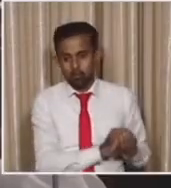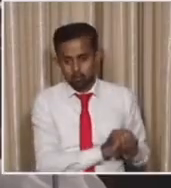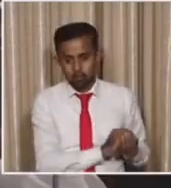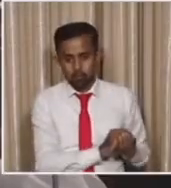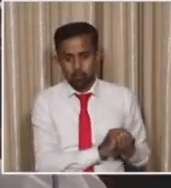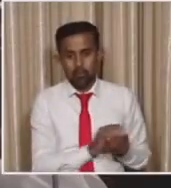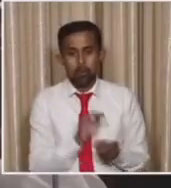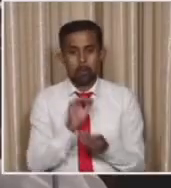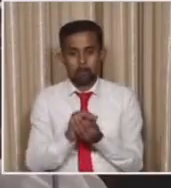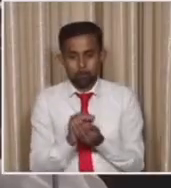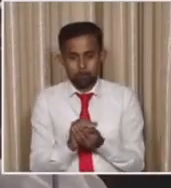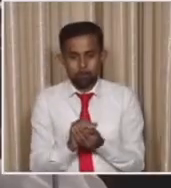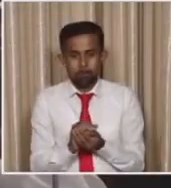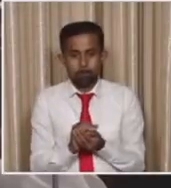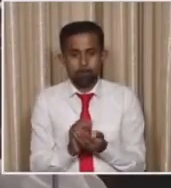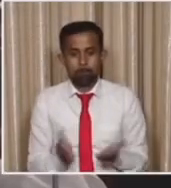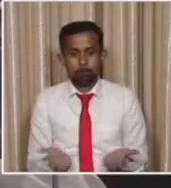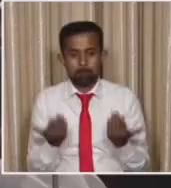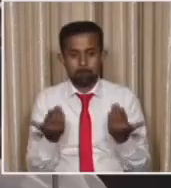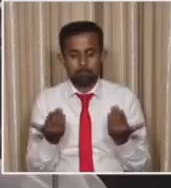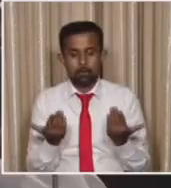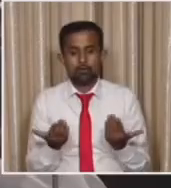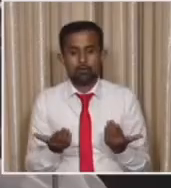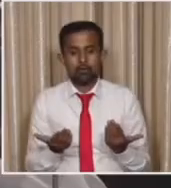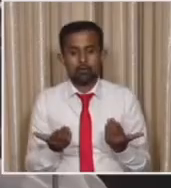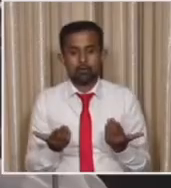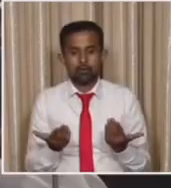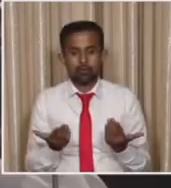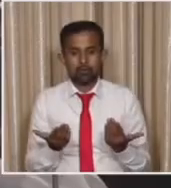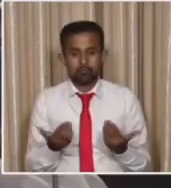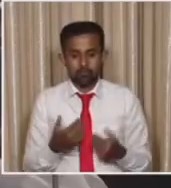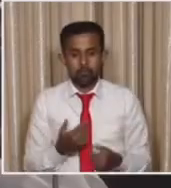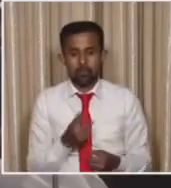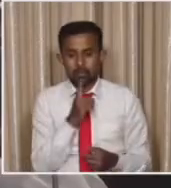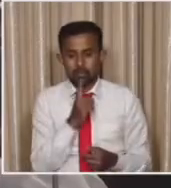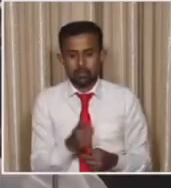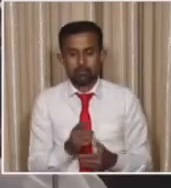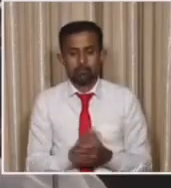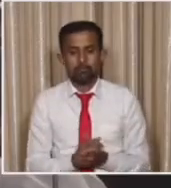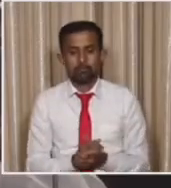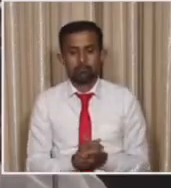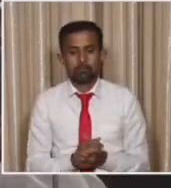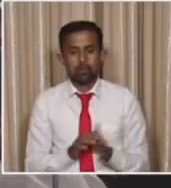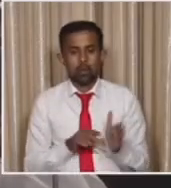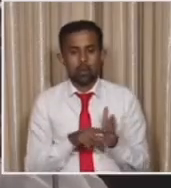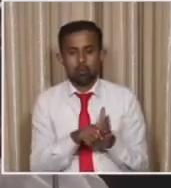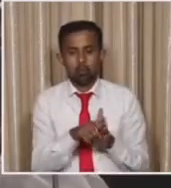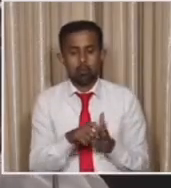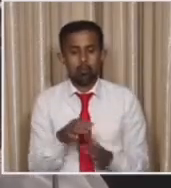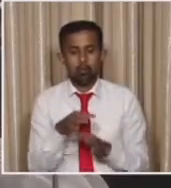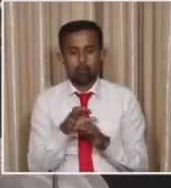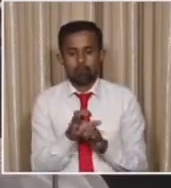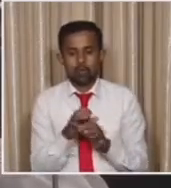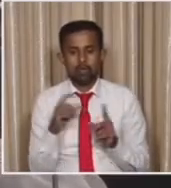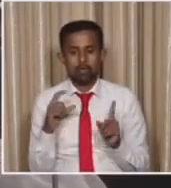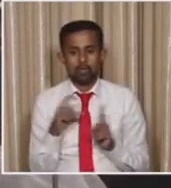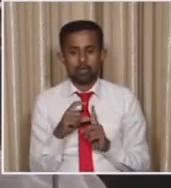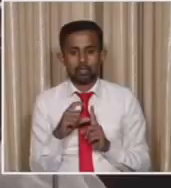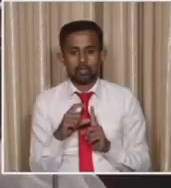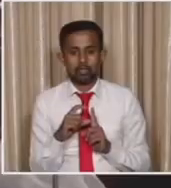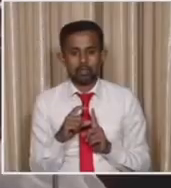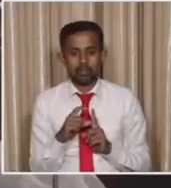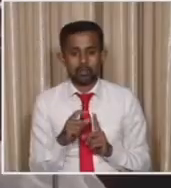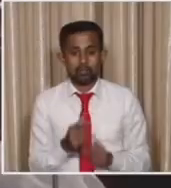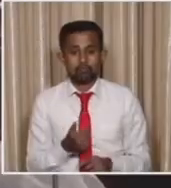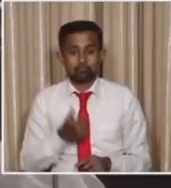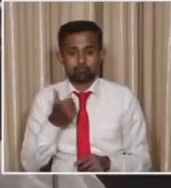ඒ ආරක්ෂා කිරීමට සංරක්ෂණය කිරීමට කටයුතු යොදන්න කියලා මම ඉල්ලනවා. ඒත් එක්කම පුරාවිද්‍යා දෙපාර්තමේන්තුවේ